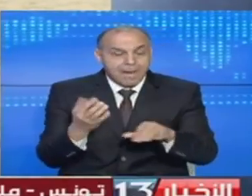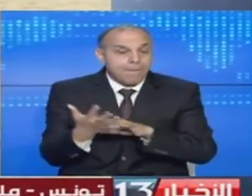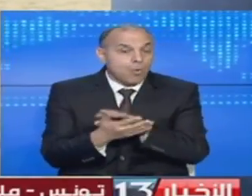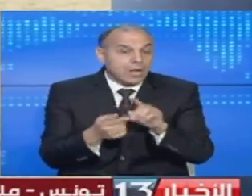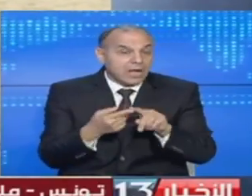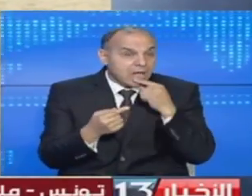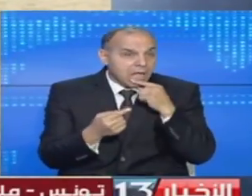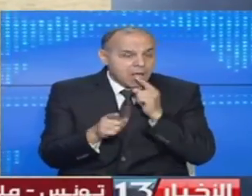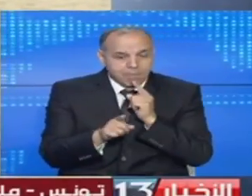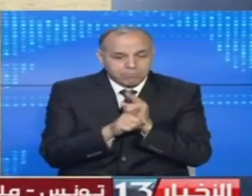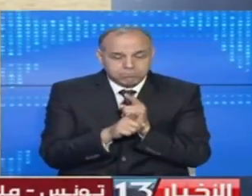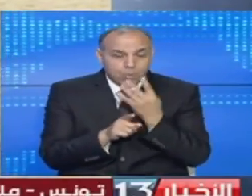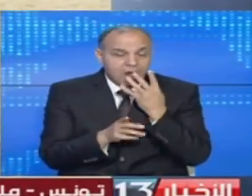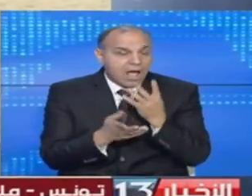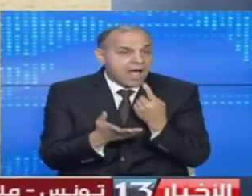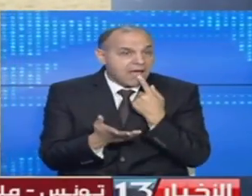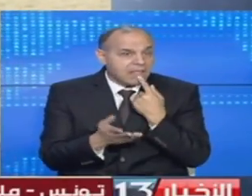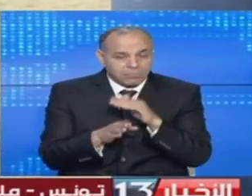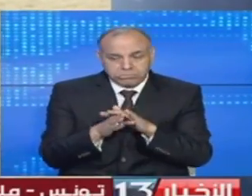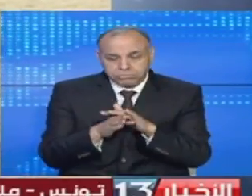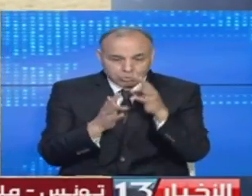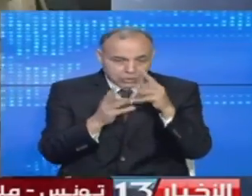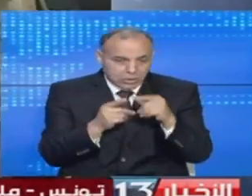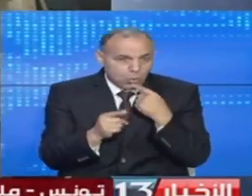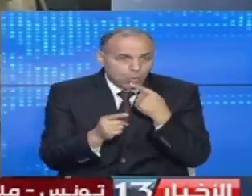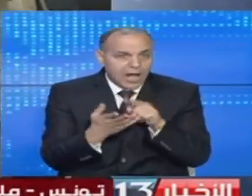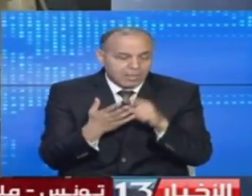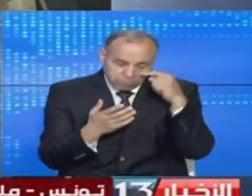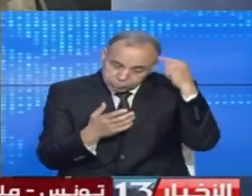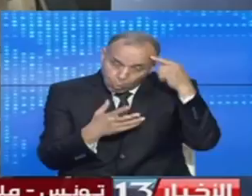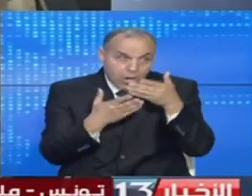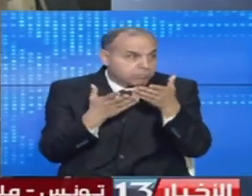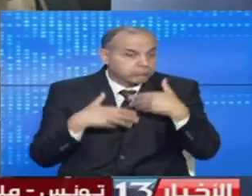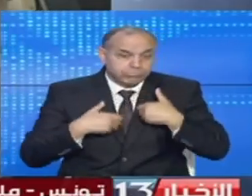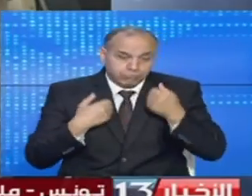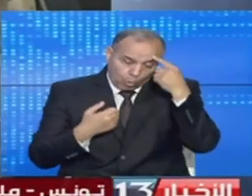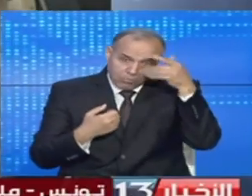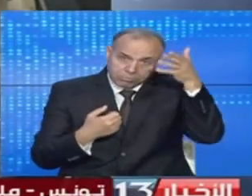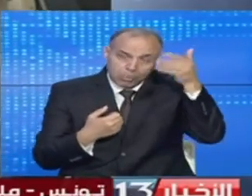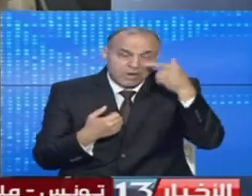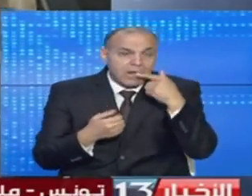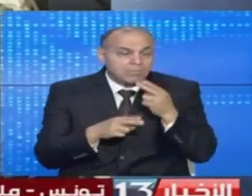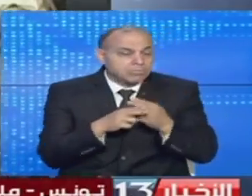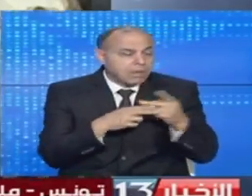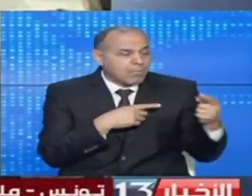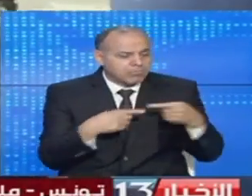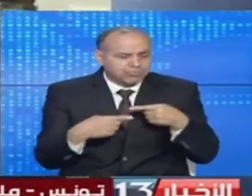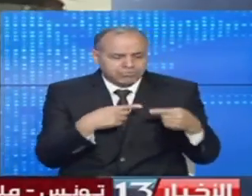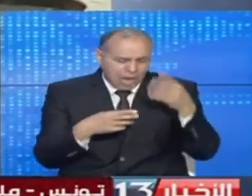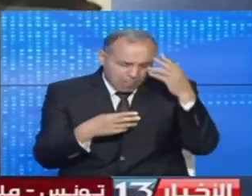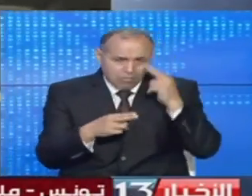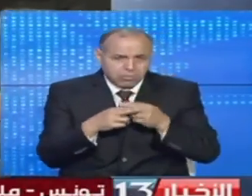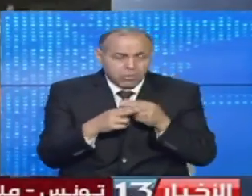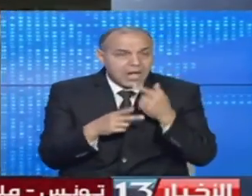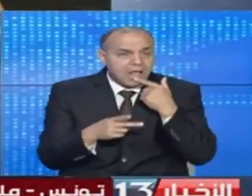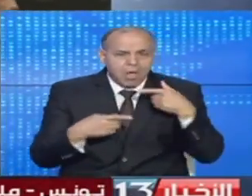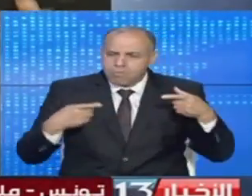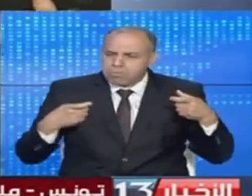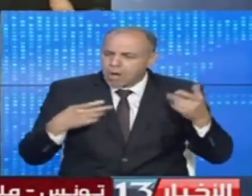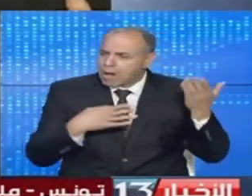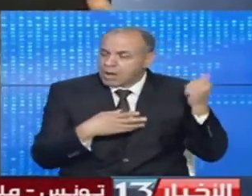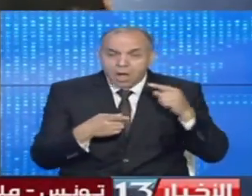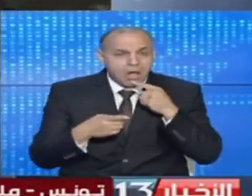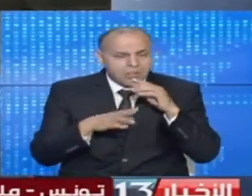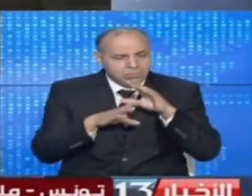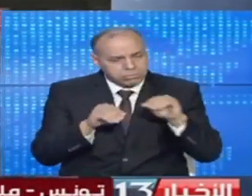ملتقى الحوار تعلق على نتائجه امال كبيره على ينفي سنوات الصراع ويخرجون ايران الحروب